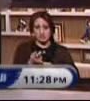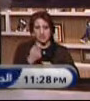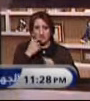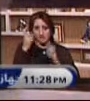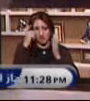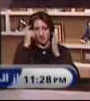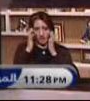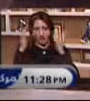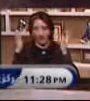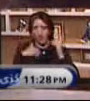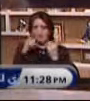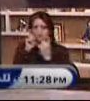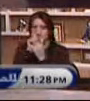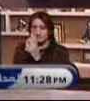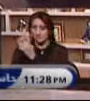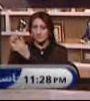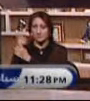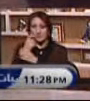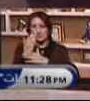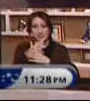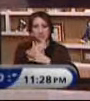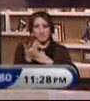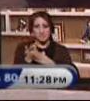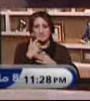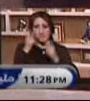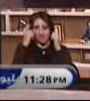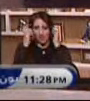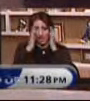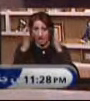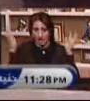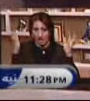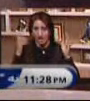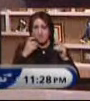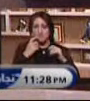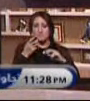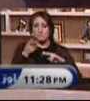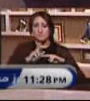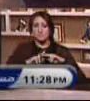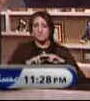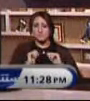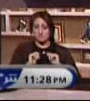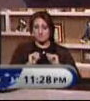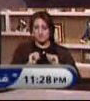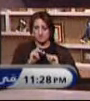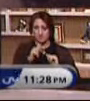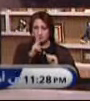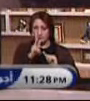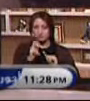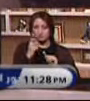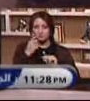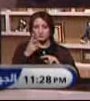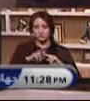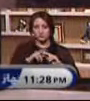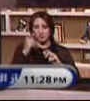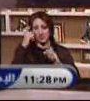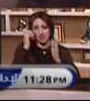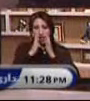وشهيد وكريم. اول من يدخلوا النار عالم شهيد كريم. كيف يا رسول الله؟ قال يؤتى